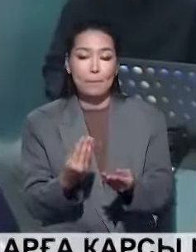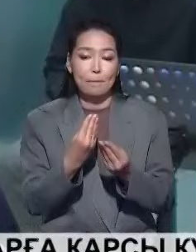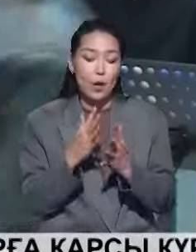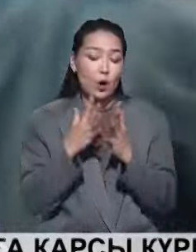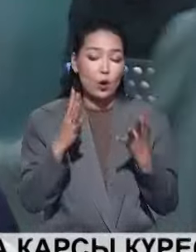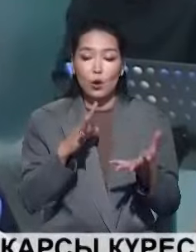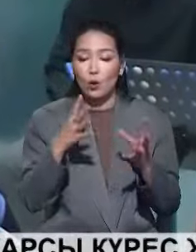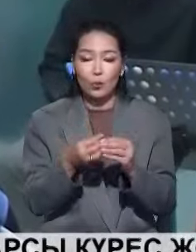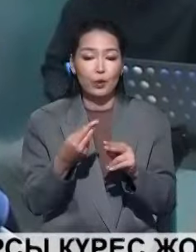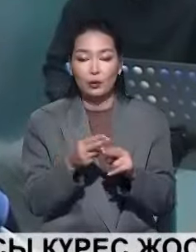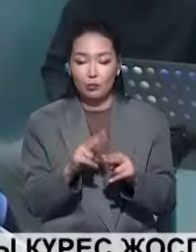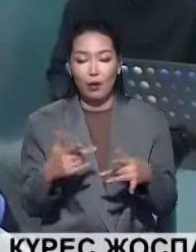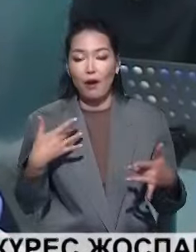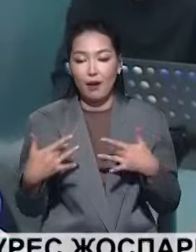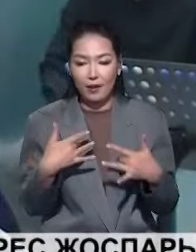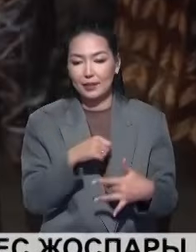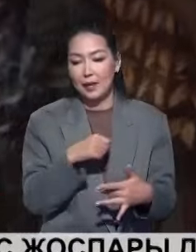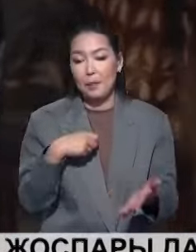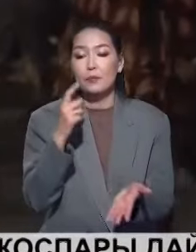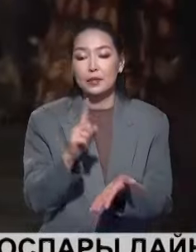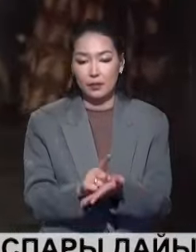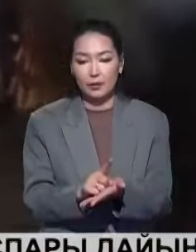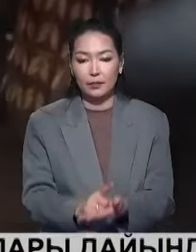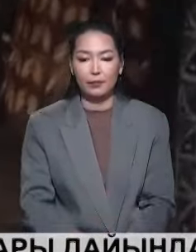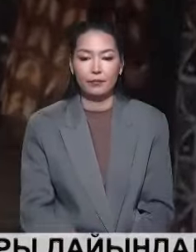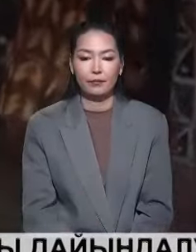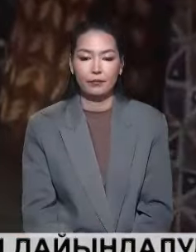деңгейде сомдап шығу актердің басты міндеті.